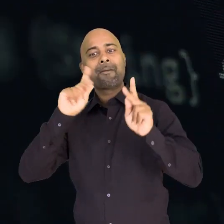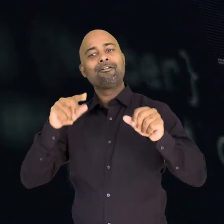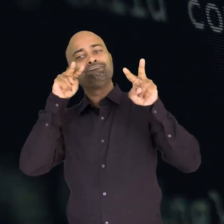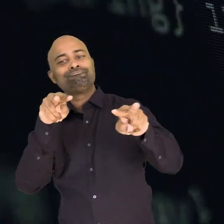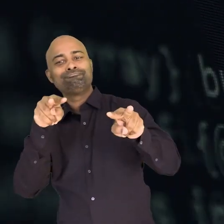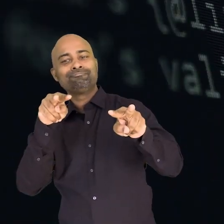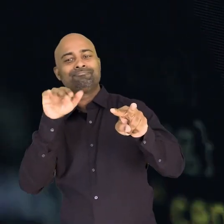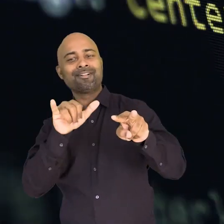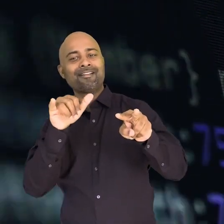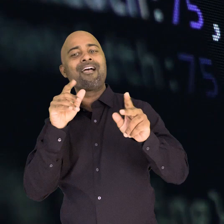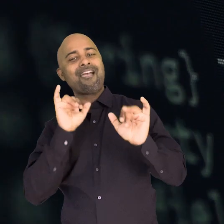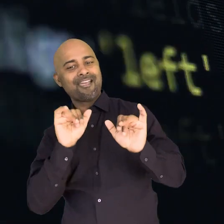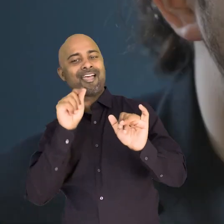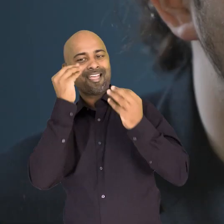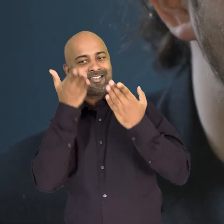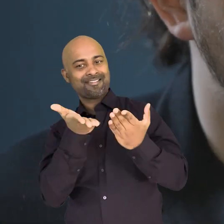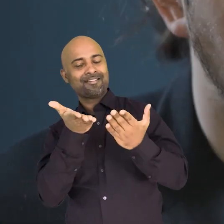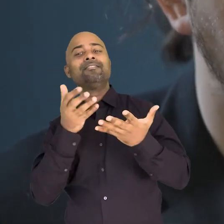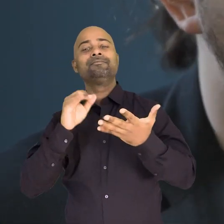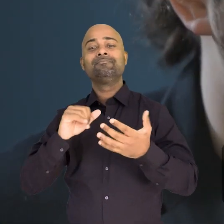pour permettre de visualiser les données